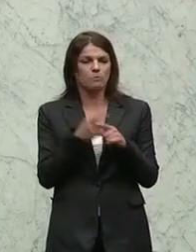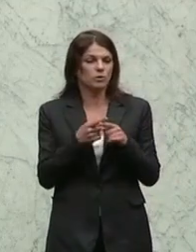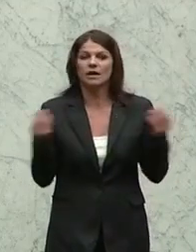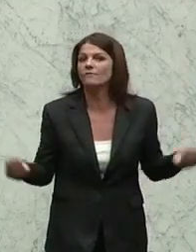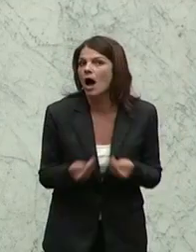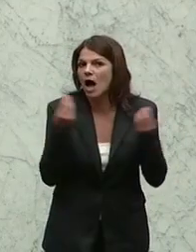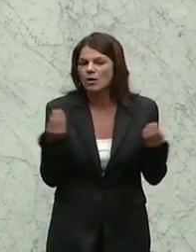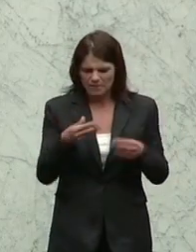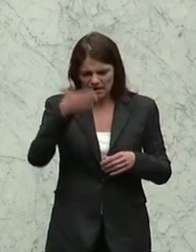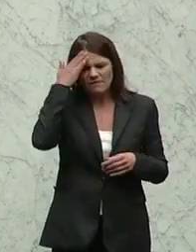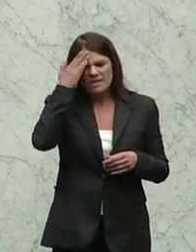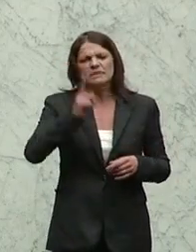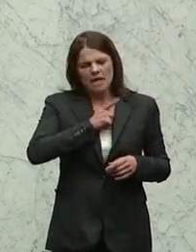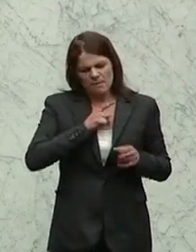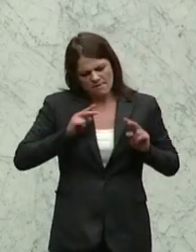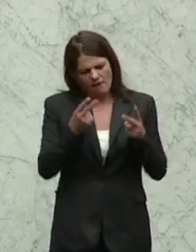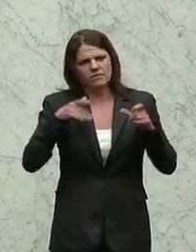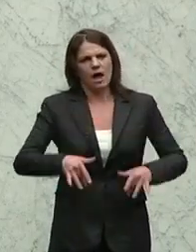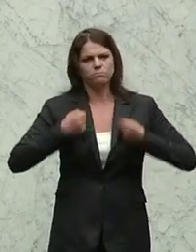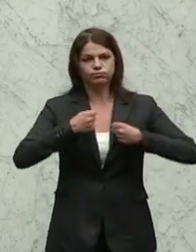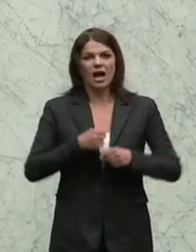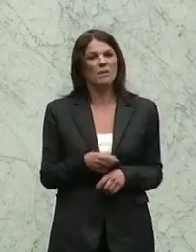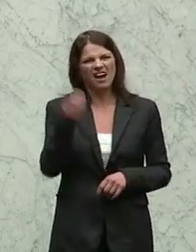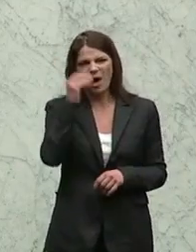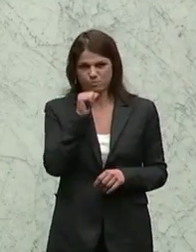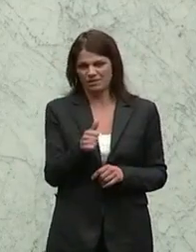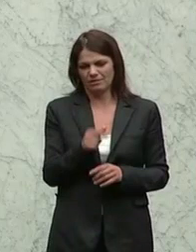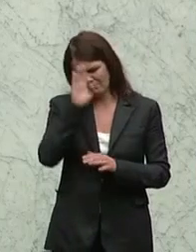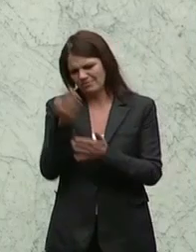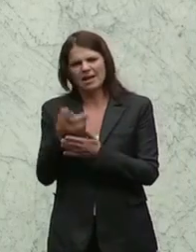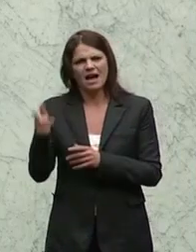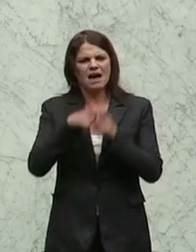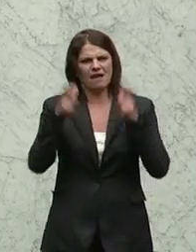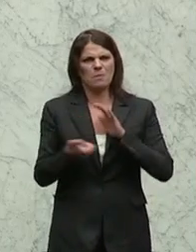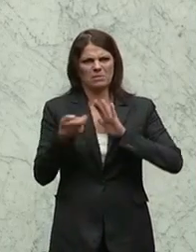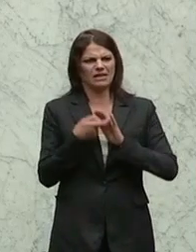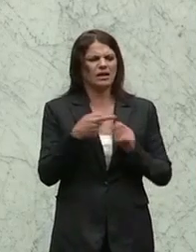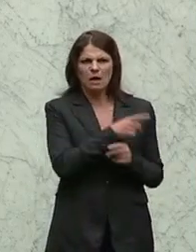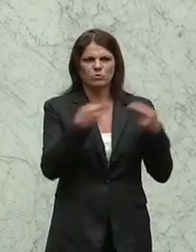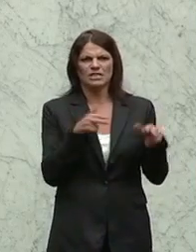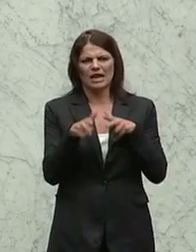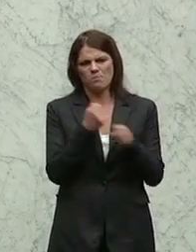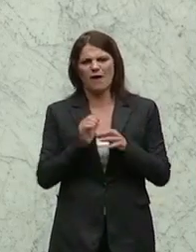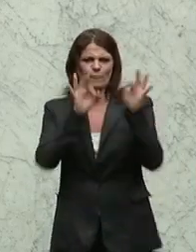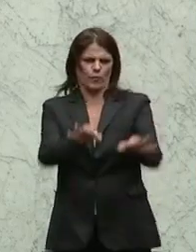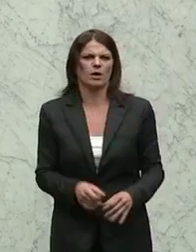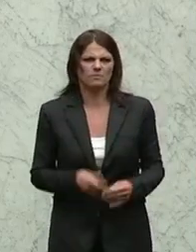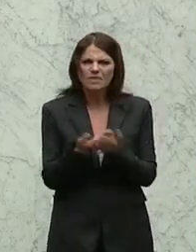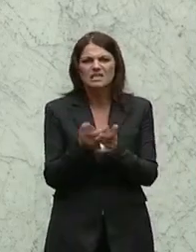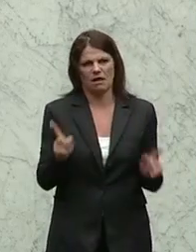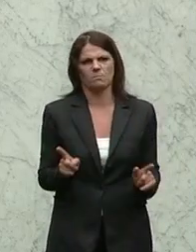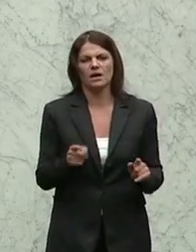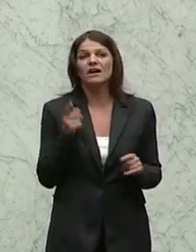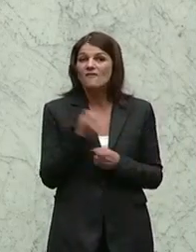weil sie an ihre eigene Kraft glauben, aber mit Sicherheit nicht an diese Rahmenbedingungen, die diese Bundesregierung für sie vorsieht.